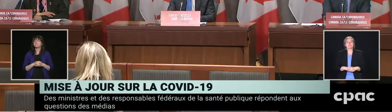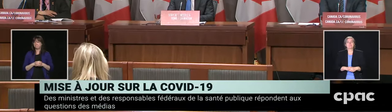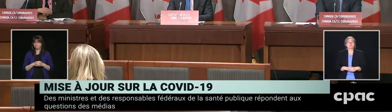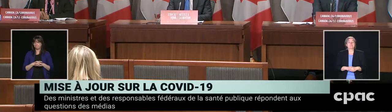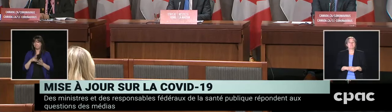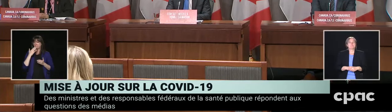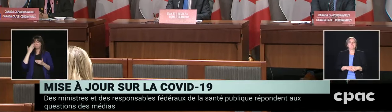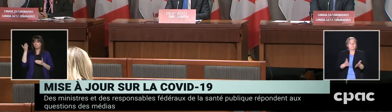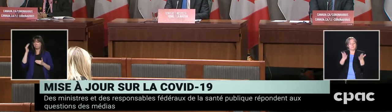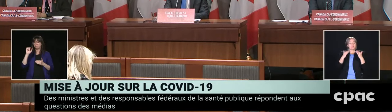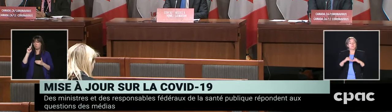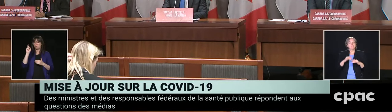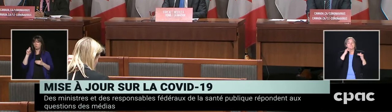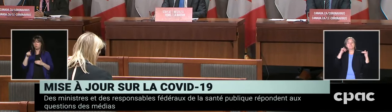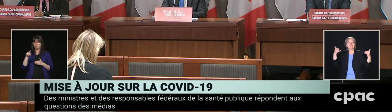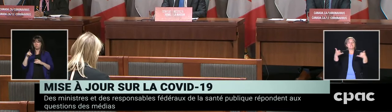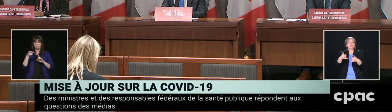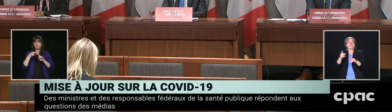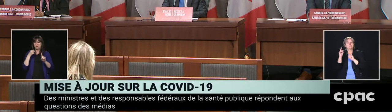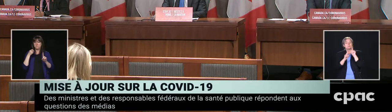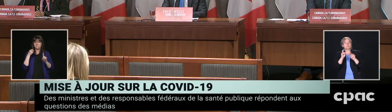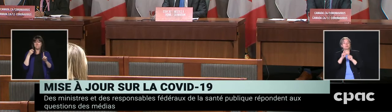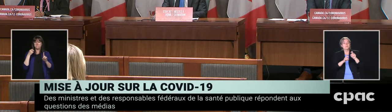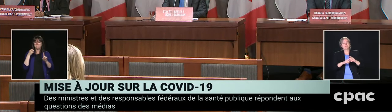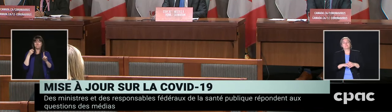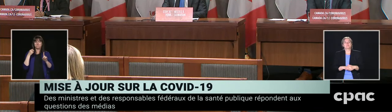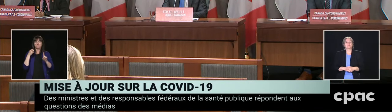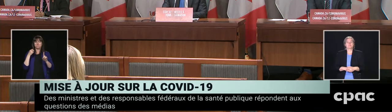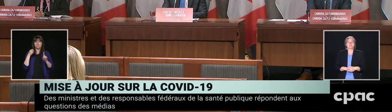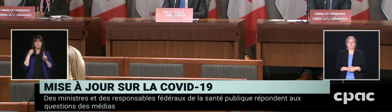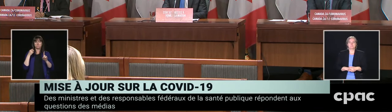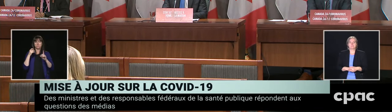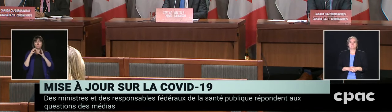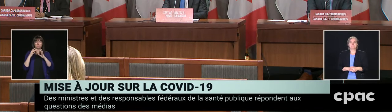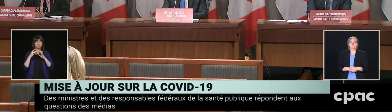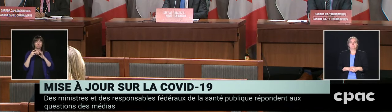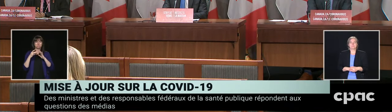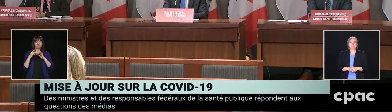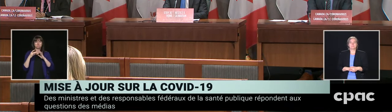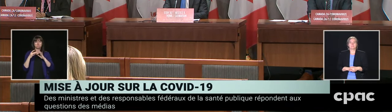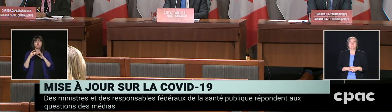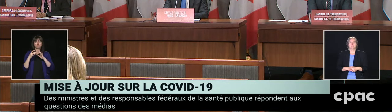prochaine question, is from Mélanie Marquis avec La Presse. Please go ahead. Ouvre la parole.